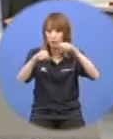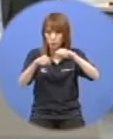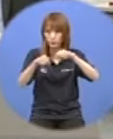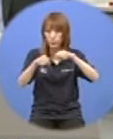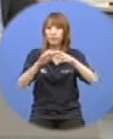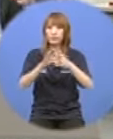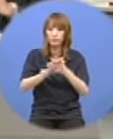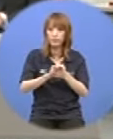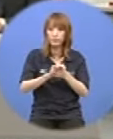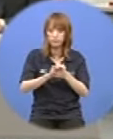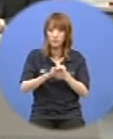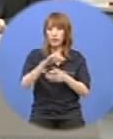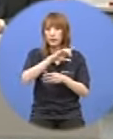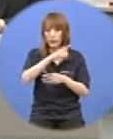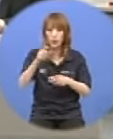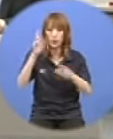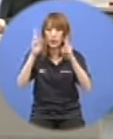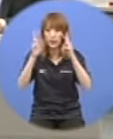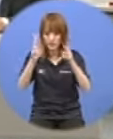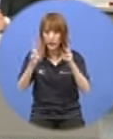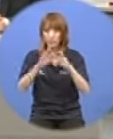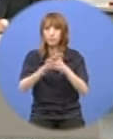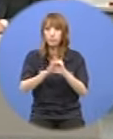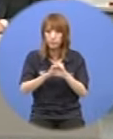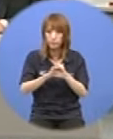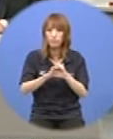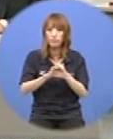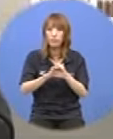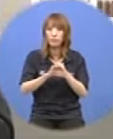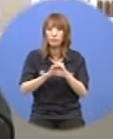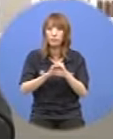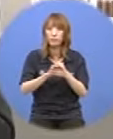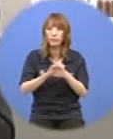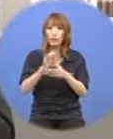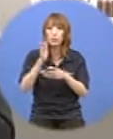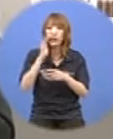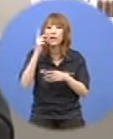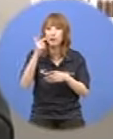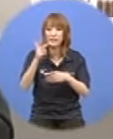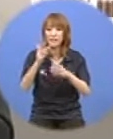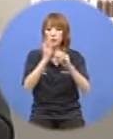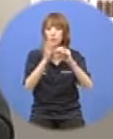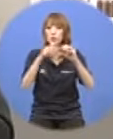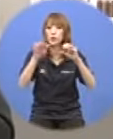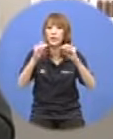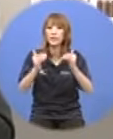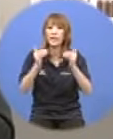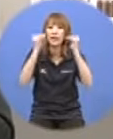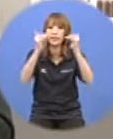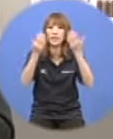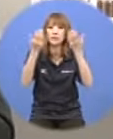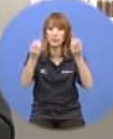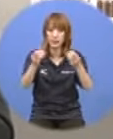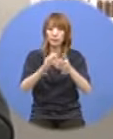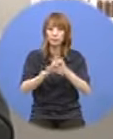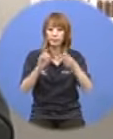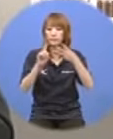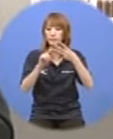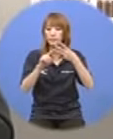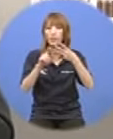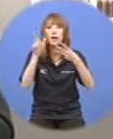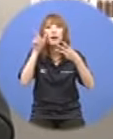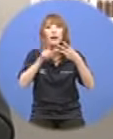はい、化学の会社ですね、機能性化学品を作っているような会社、和歌山市中心に発展しましたけど、それから花王です